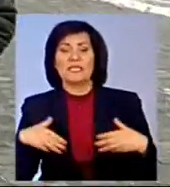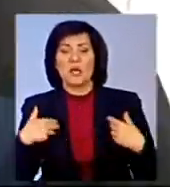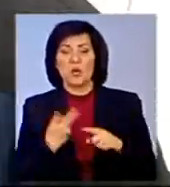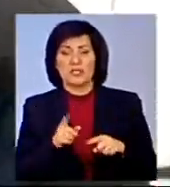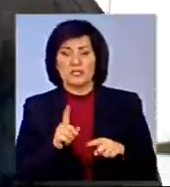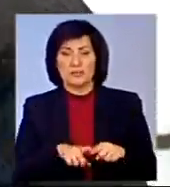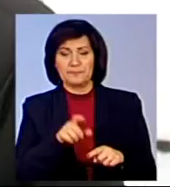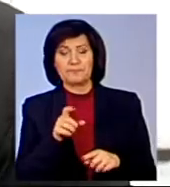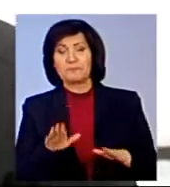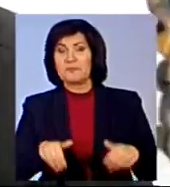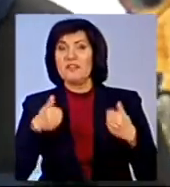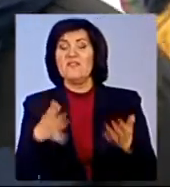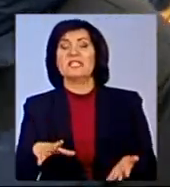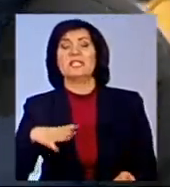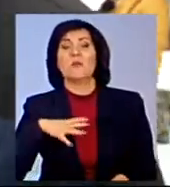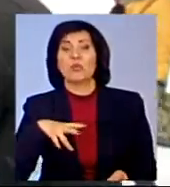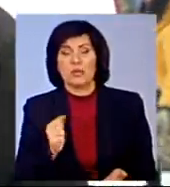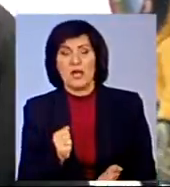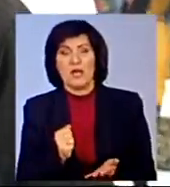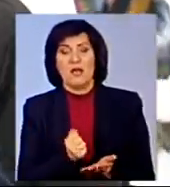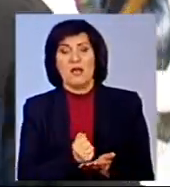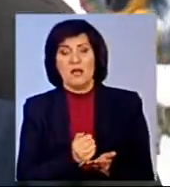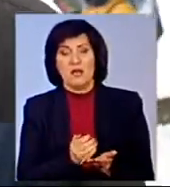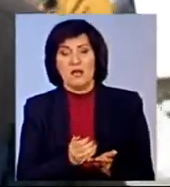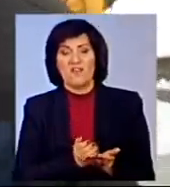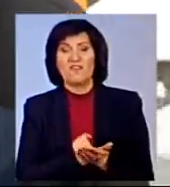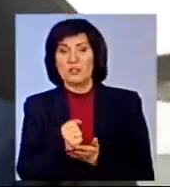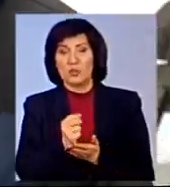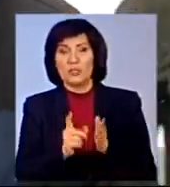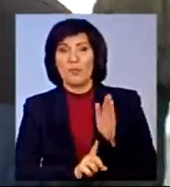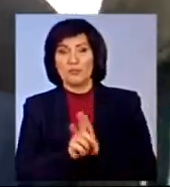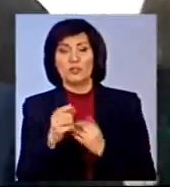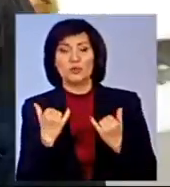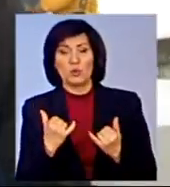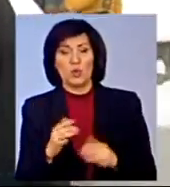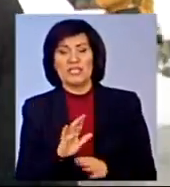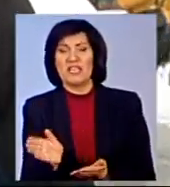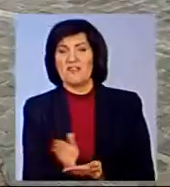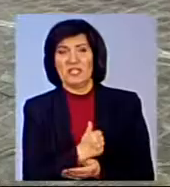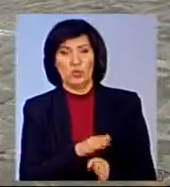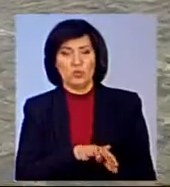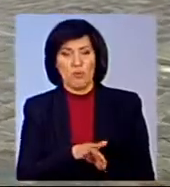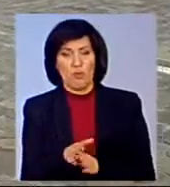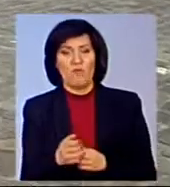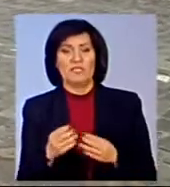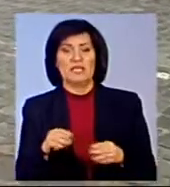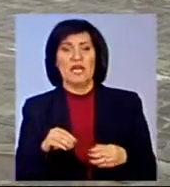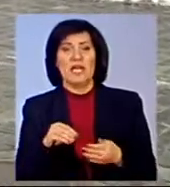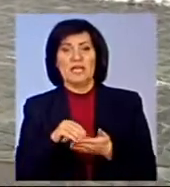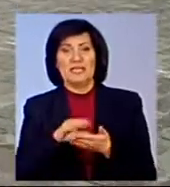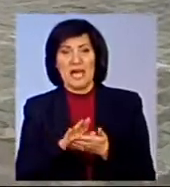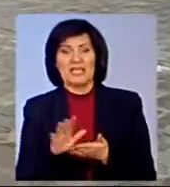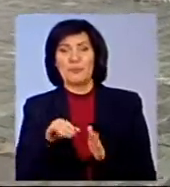теорії? Версія вона була висунута від початку, і вона на сьогоднішній день не відкинута повністю. Даних про